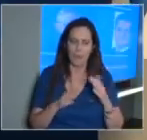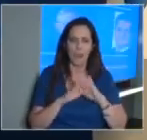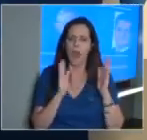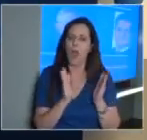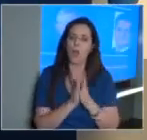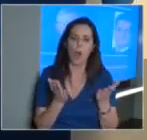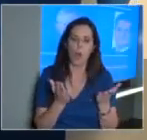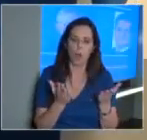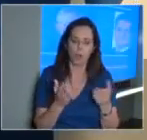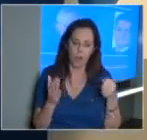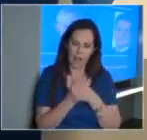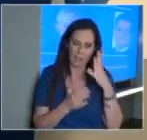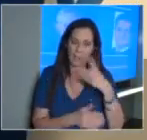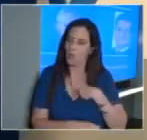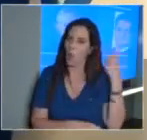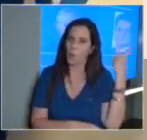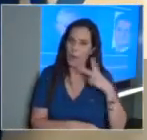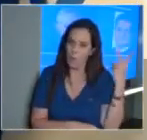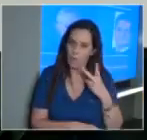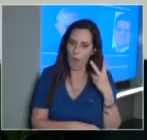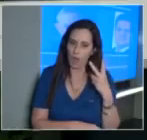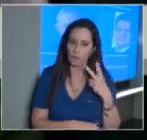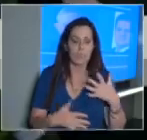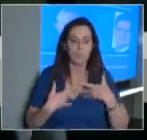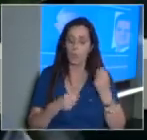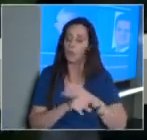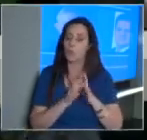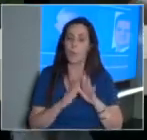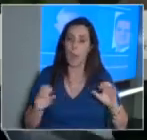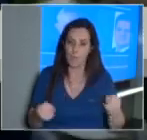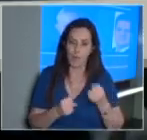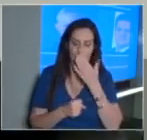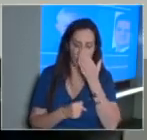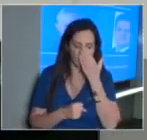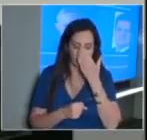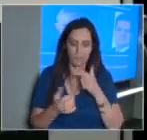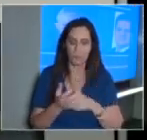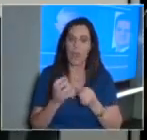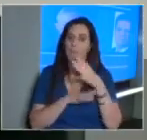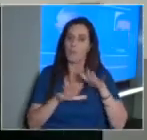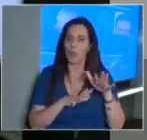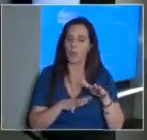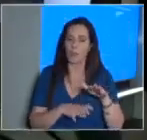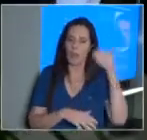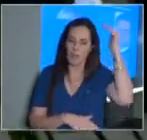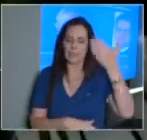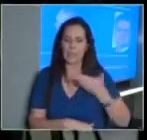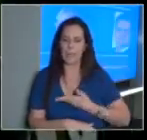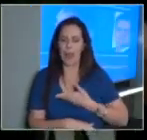והכל יתכנס עד יום רביעי. אנחנו כמובן נשמח ונעשה כל מאמץ שאכן הקמת הממשלה תוטל על בני גנץ,